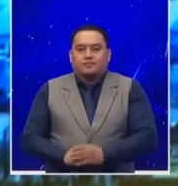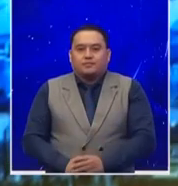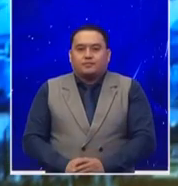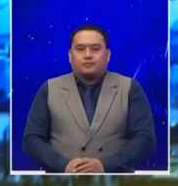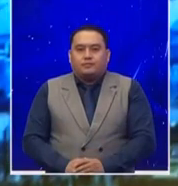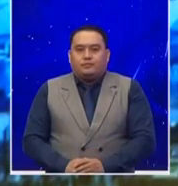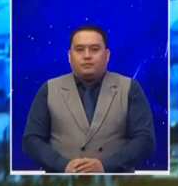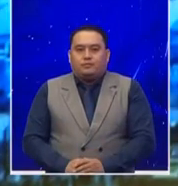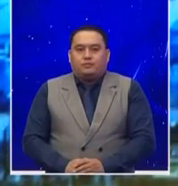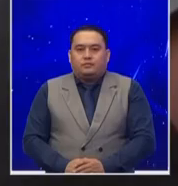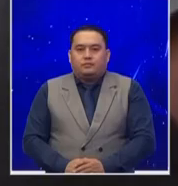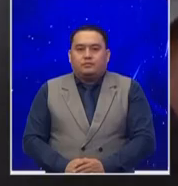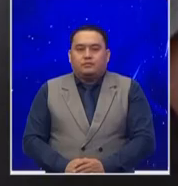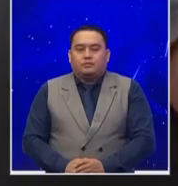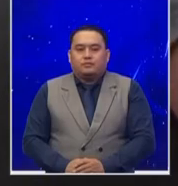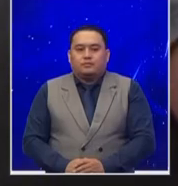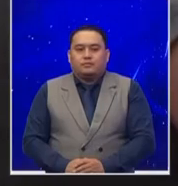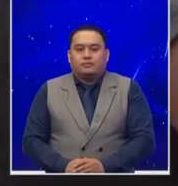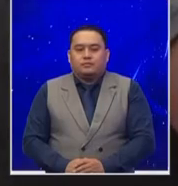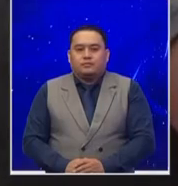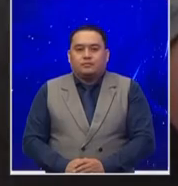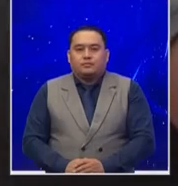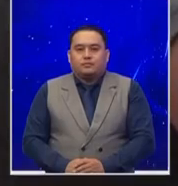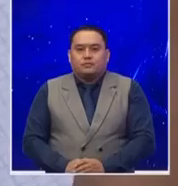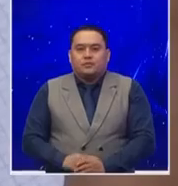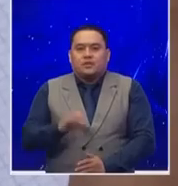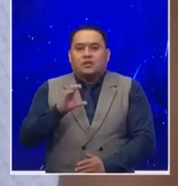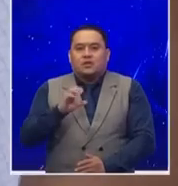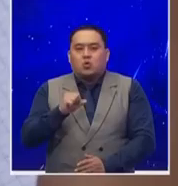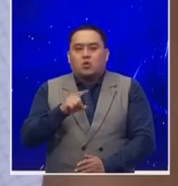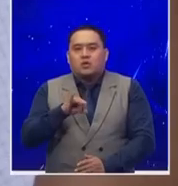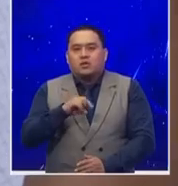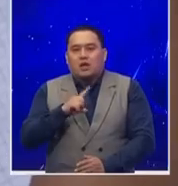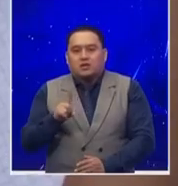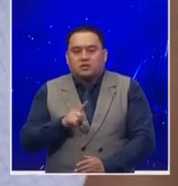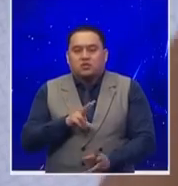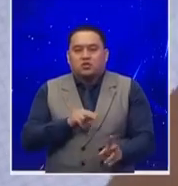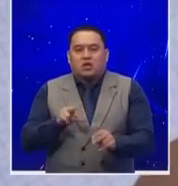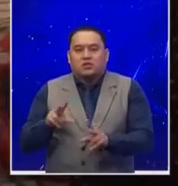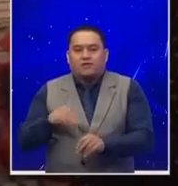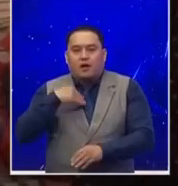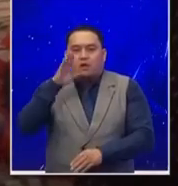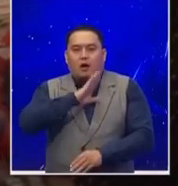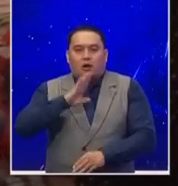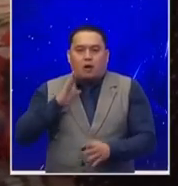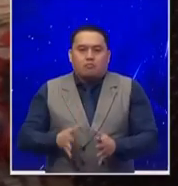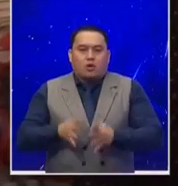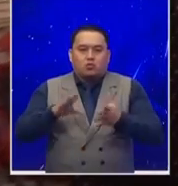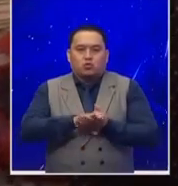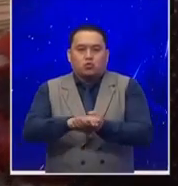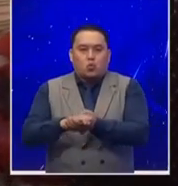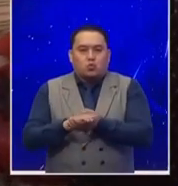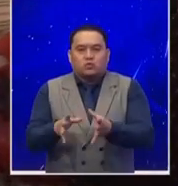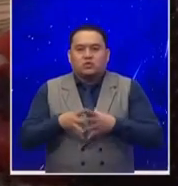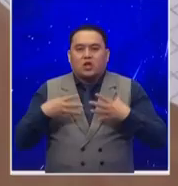материалов сюжета. Сарсинбай Садвакасов и его супруга Гульнас считают себя счастливыми родителями. В их большой и дружной, к тому